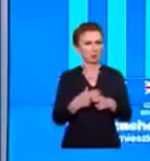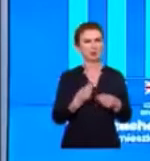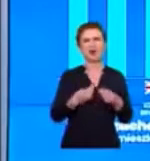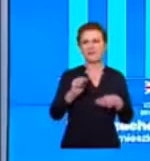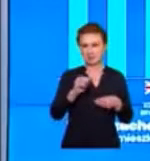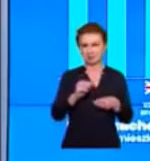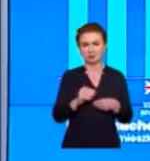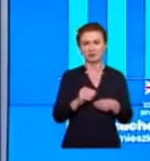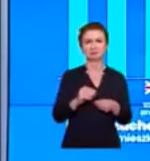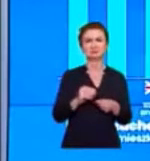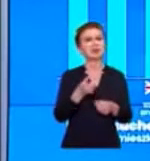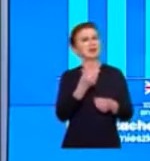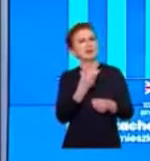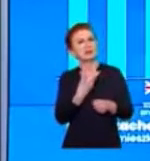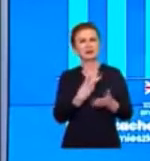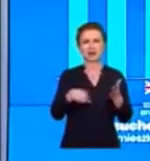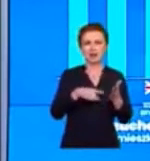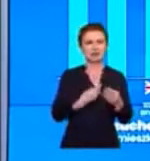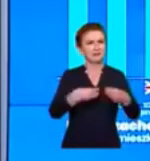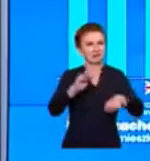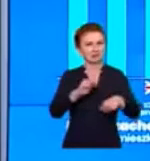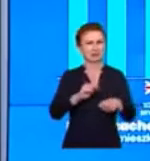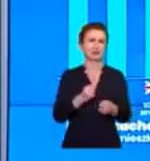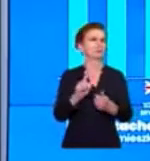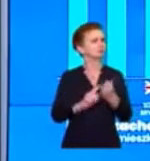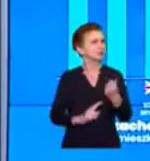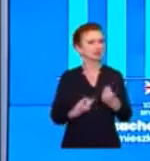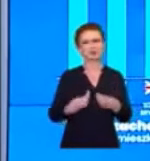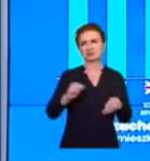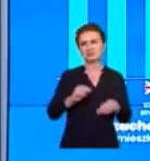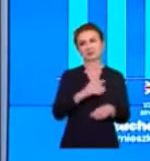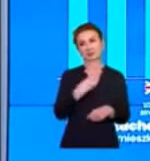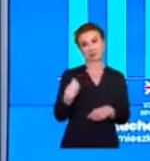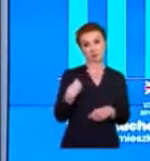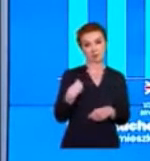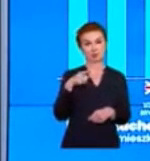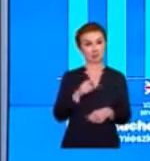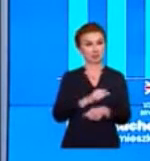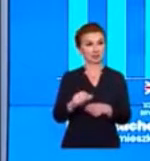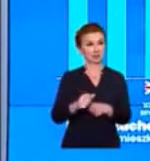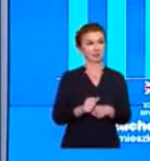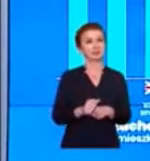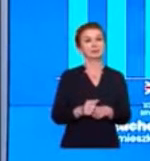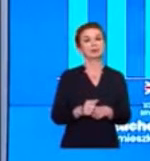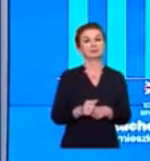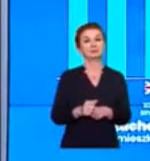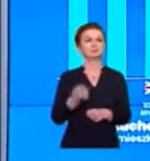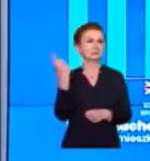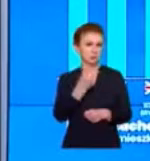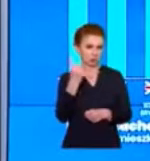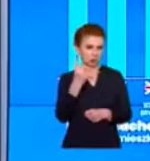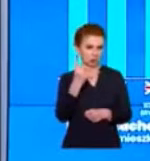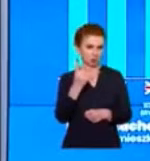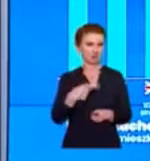albo kilkanaście razy większa niż w Polsce. I to jest też pewnego rodzaju przestroga